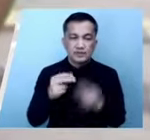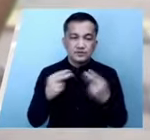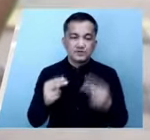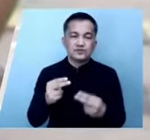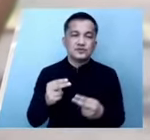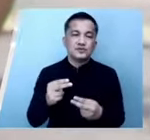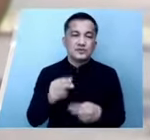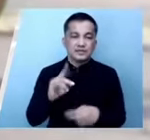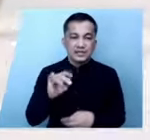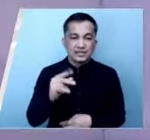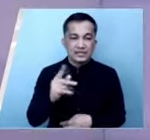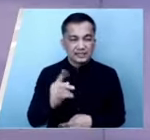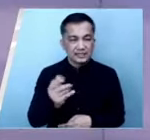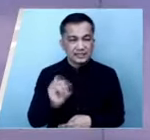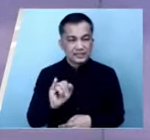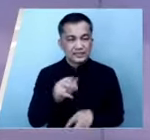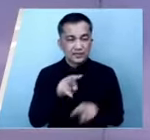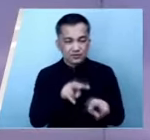24 Oras.